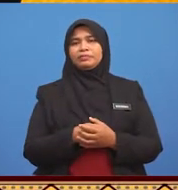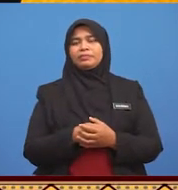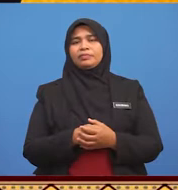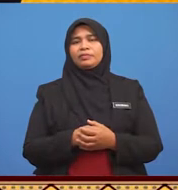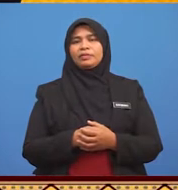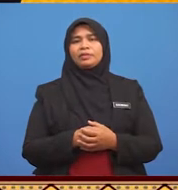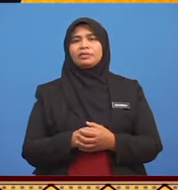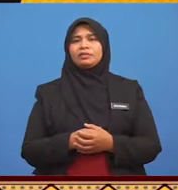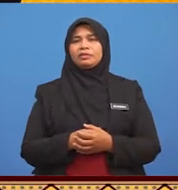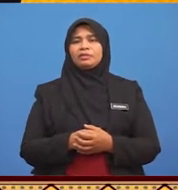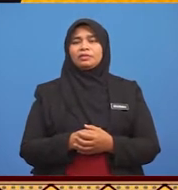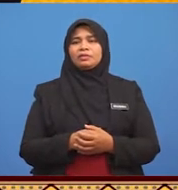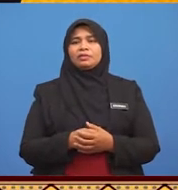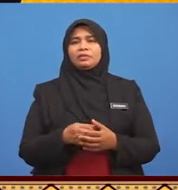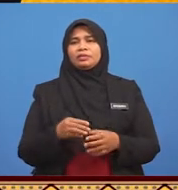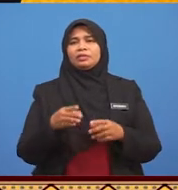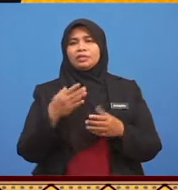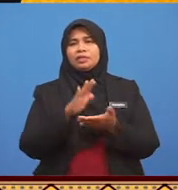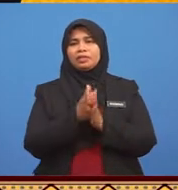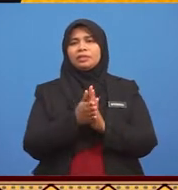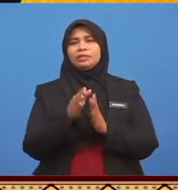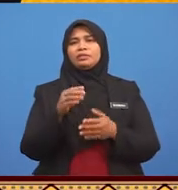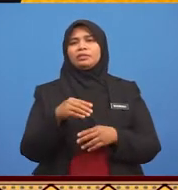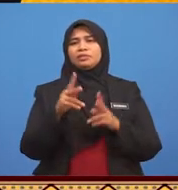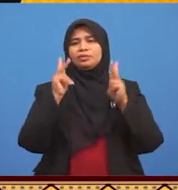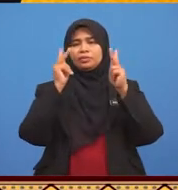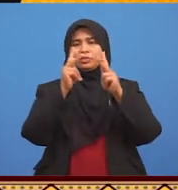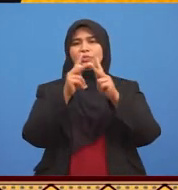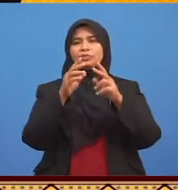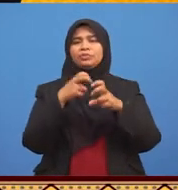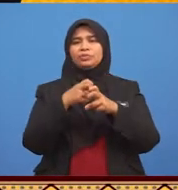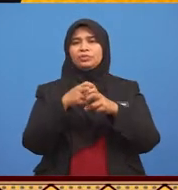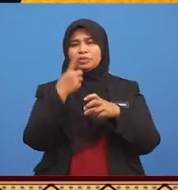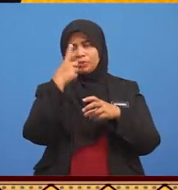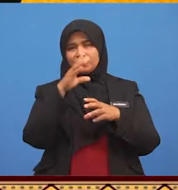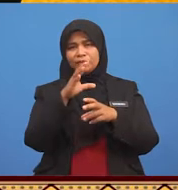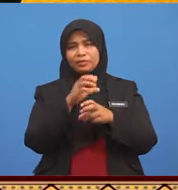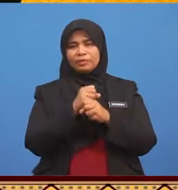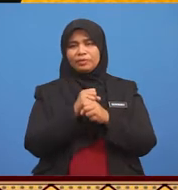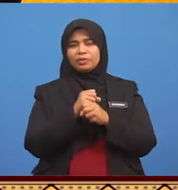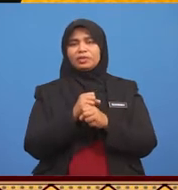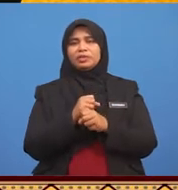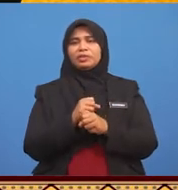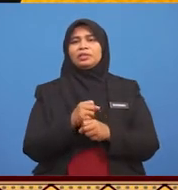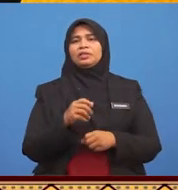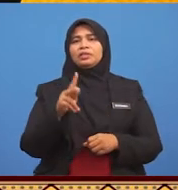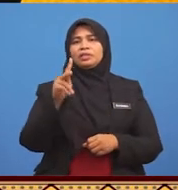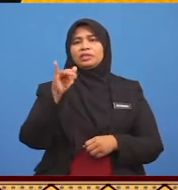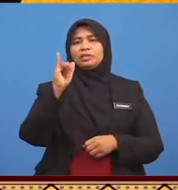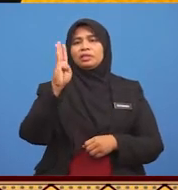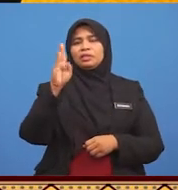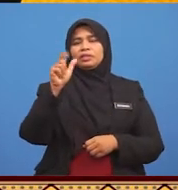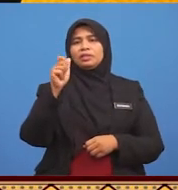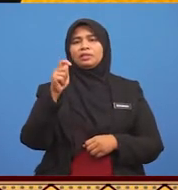maka sudah tentu khusyuk sukar diperoleh. Manakala kiblat ketiga ialah kiblat hati, iaitu